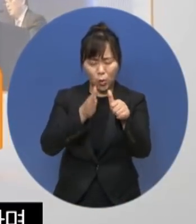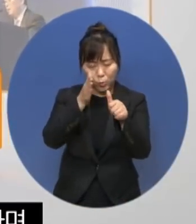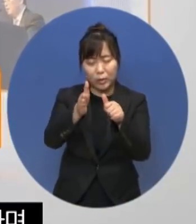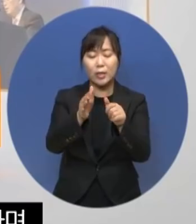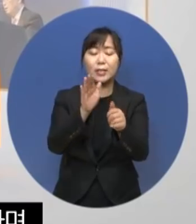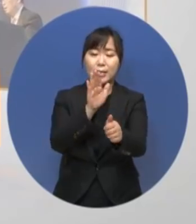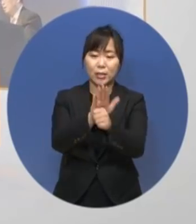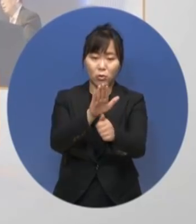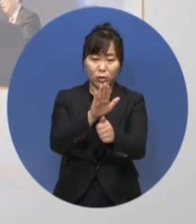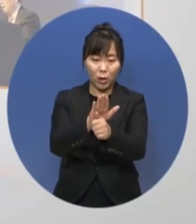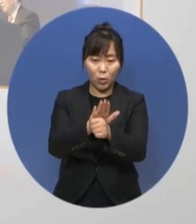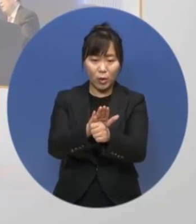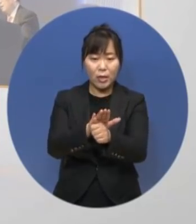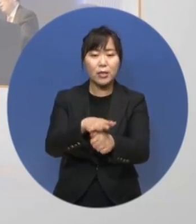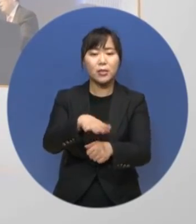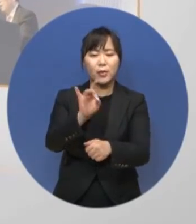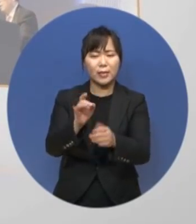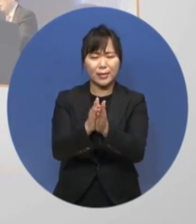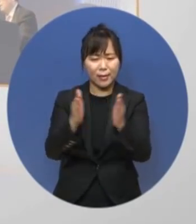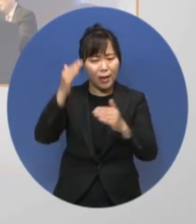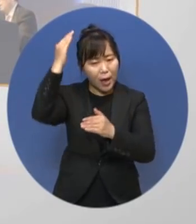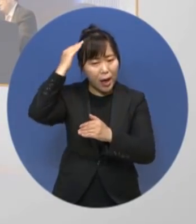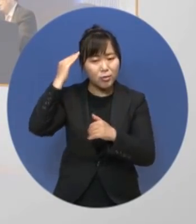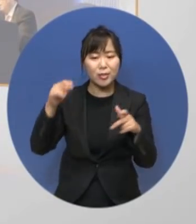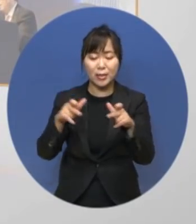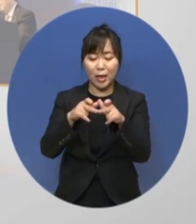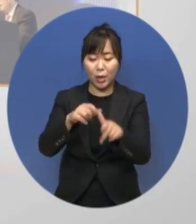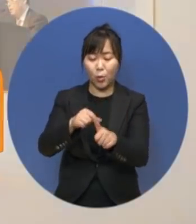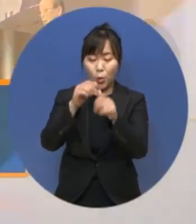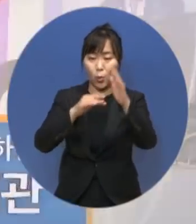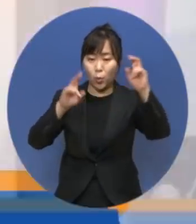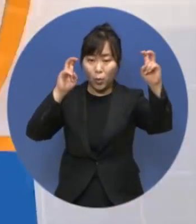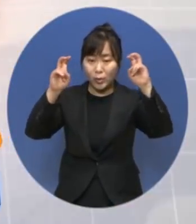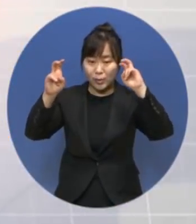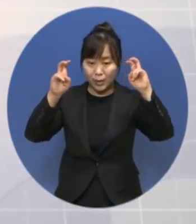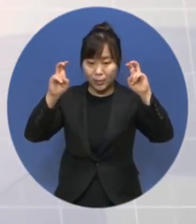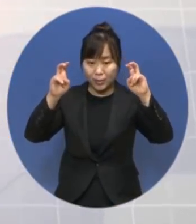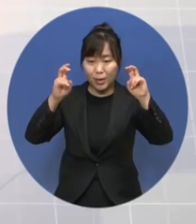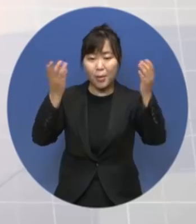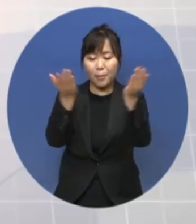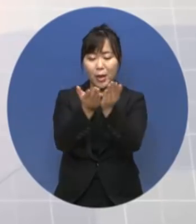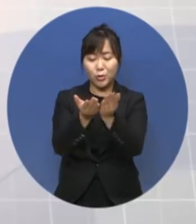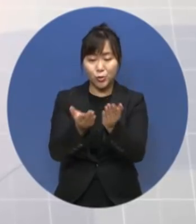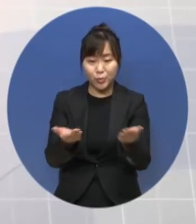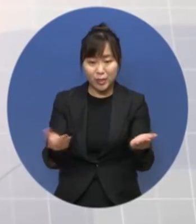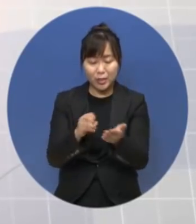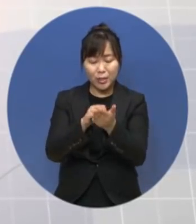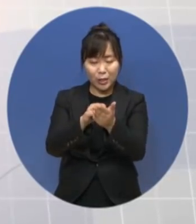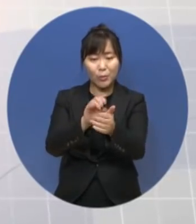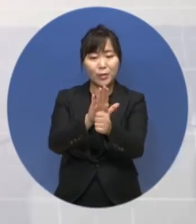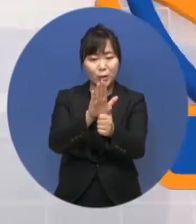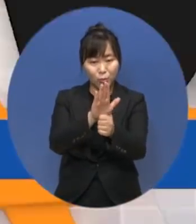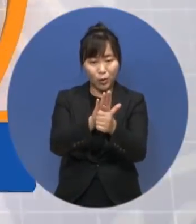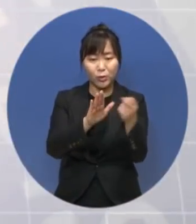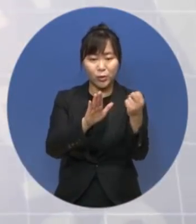전문적으로 지원하며 첫걸음을 뗀 한국장애인 고용공단은 맞춤형 취업